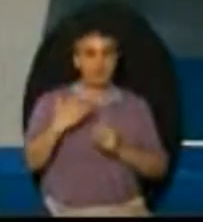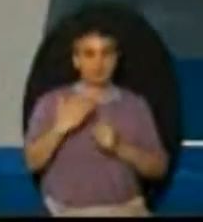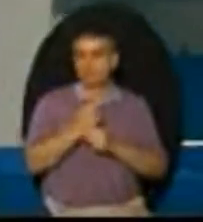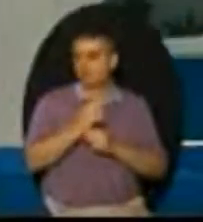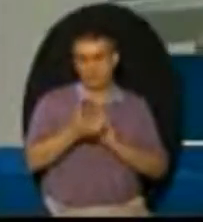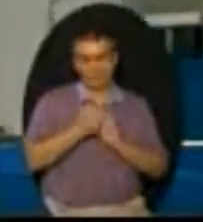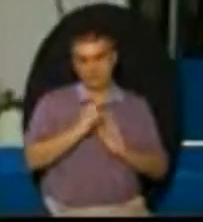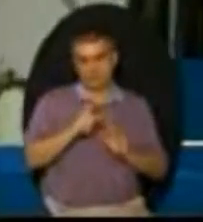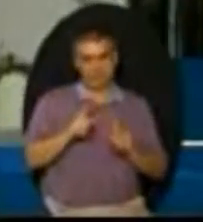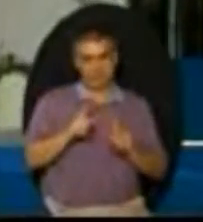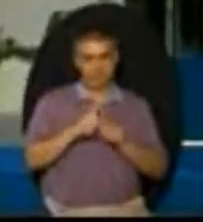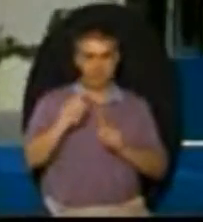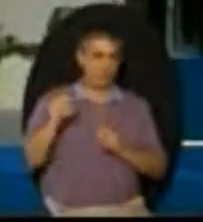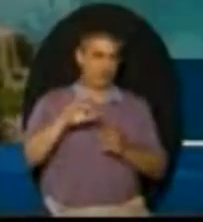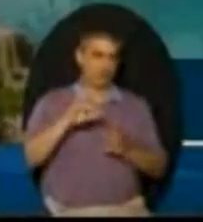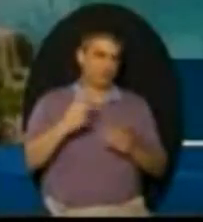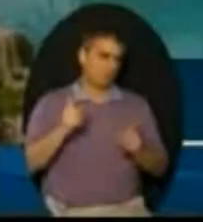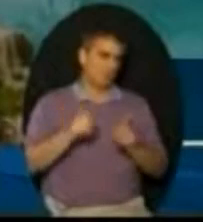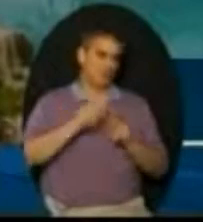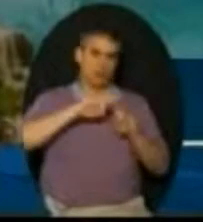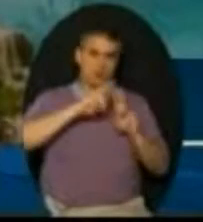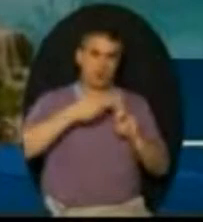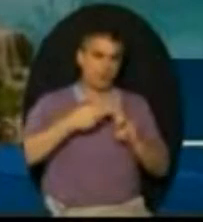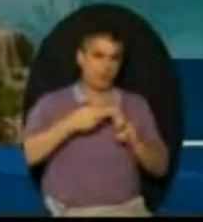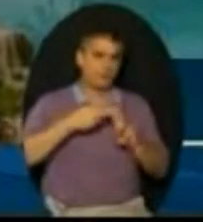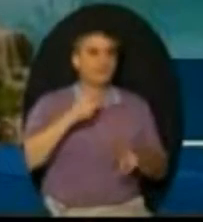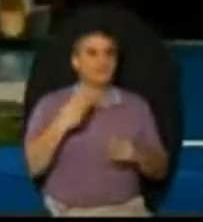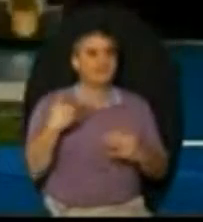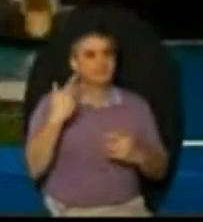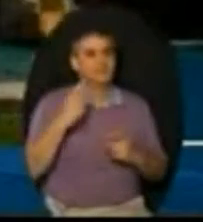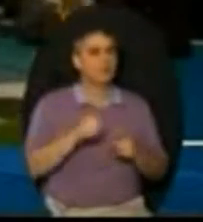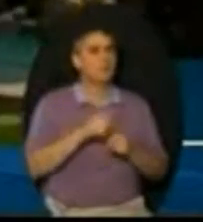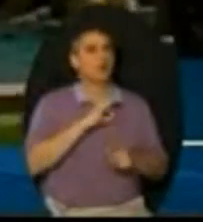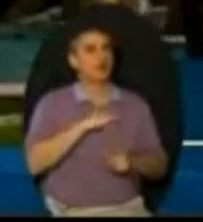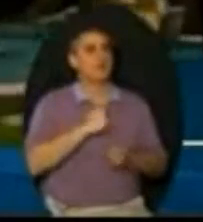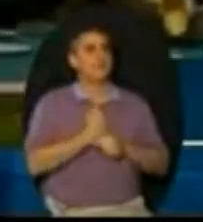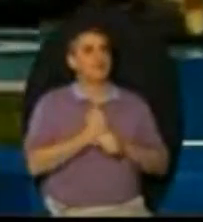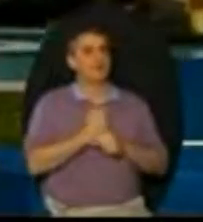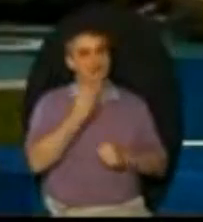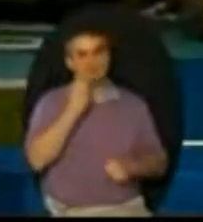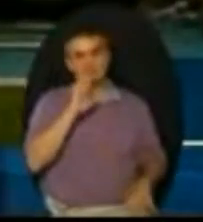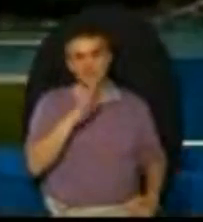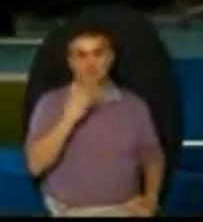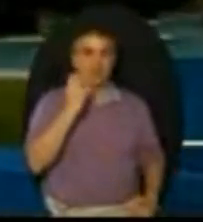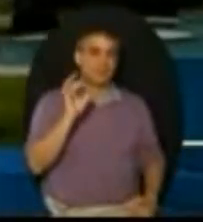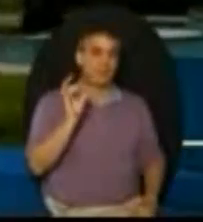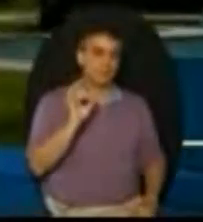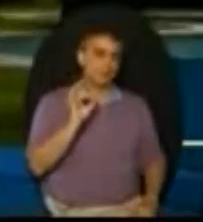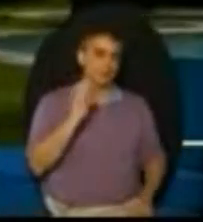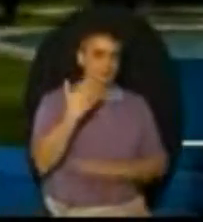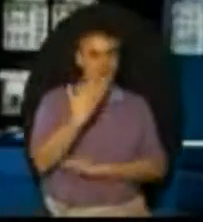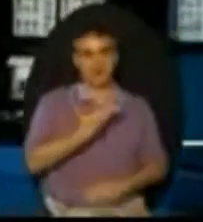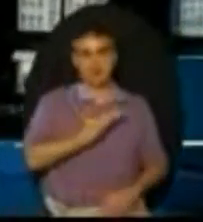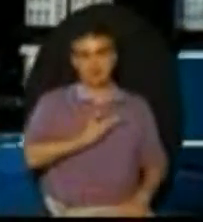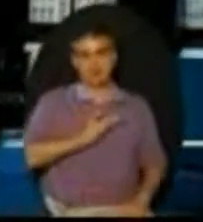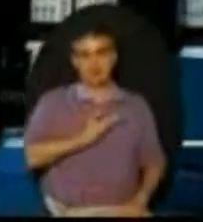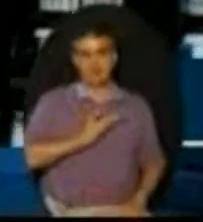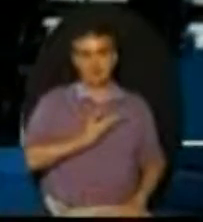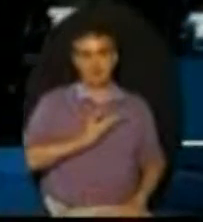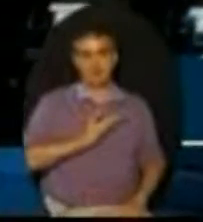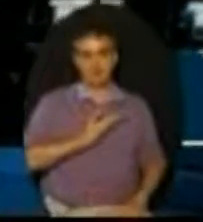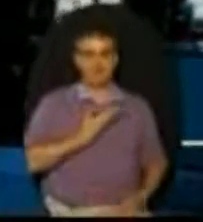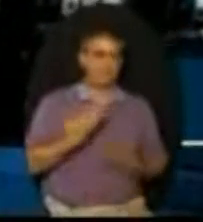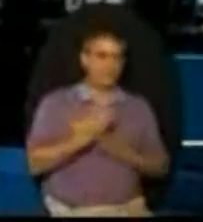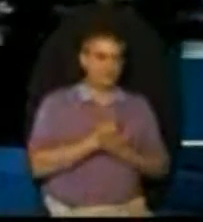היא לא תמסה כמו בכל קזינו כנהוג ברחבי העולם, וגם יהיה איזשהו הרווח התפעולי, 25-40%, המדינה תקבל בעצם את